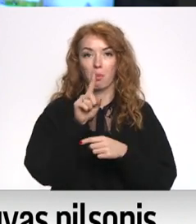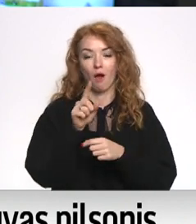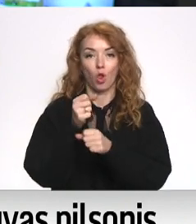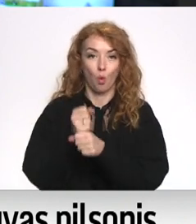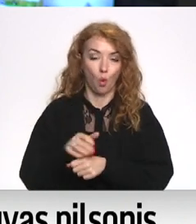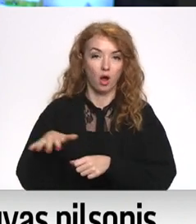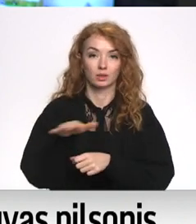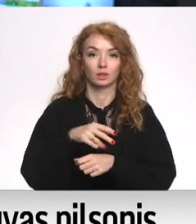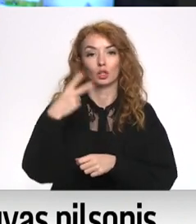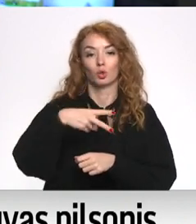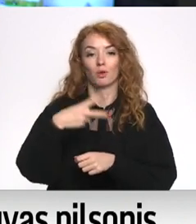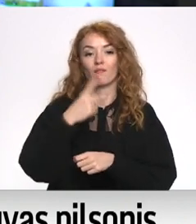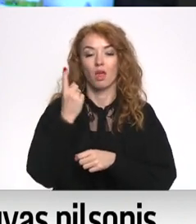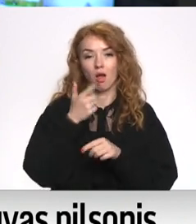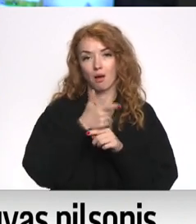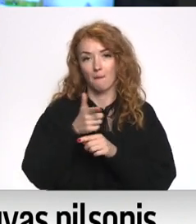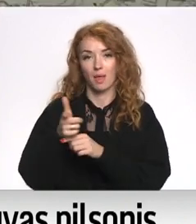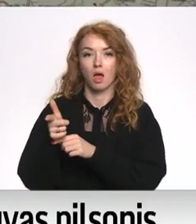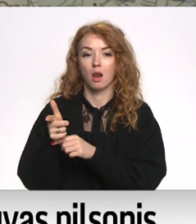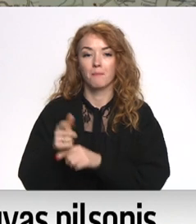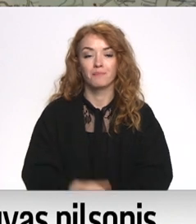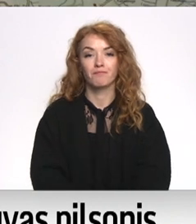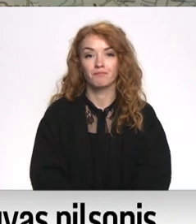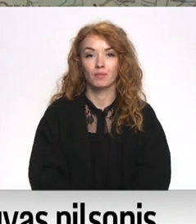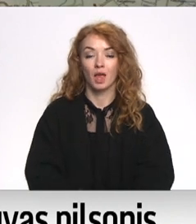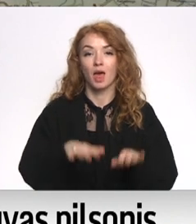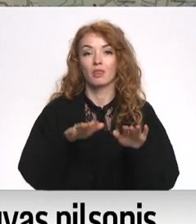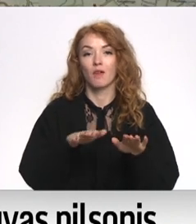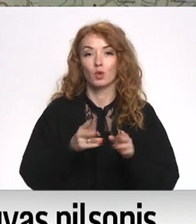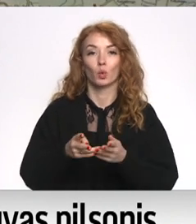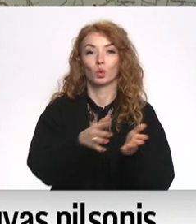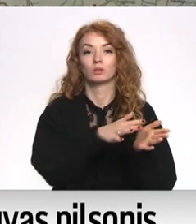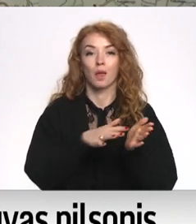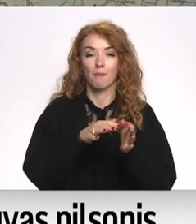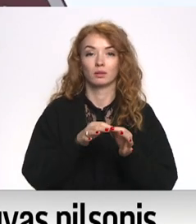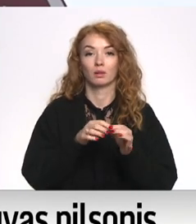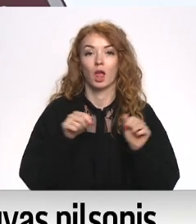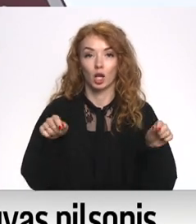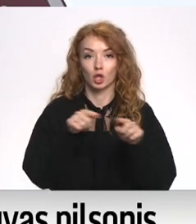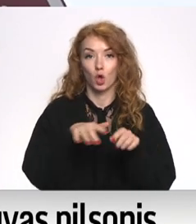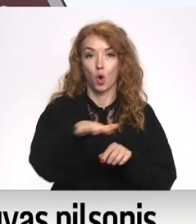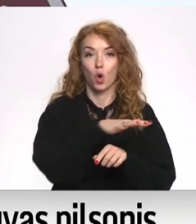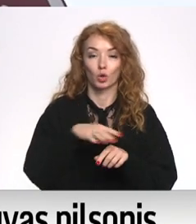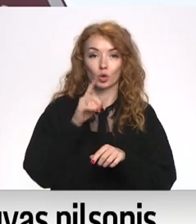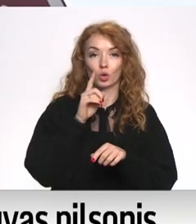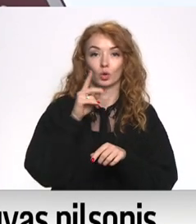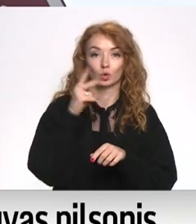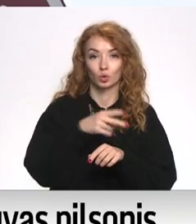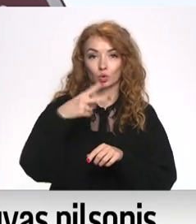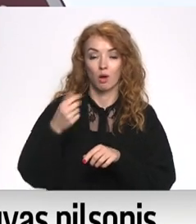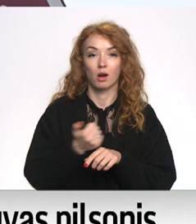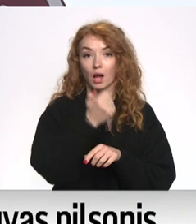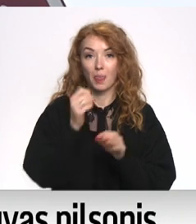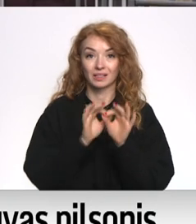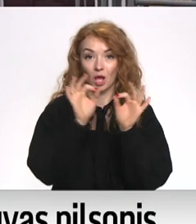ir 21 video novērošanas kamera. Dienvidkurzemes novada teritorijā kopš 2020. Gada sākuma līdz